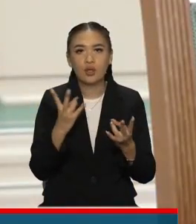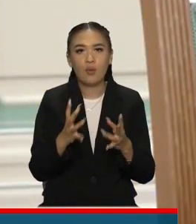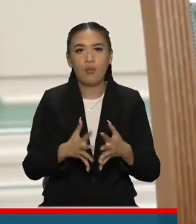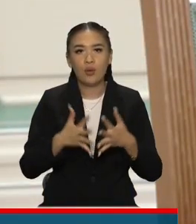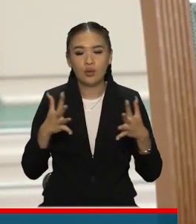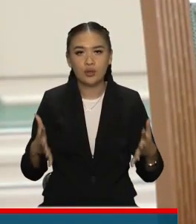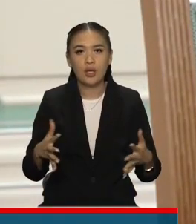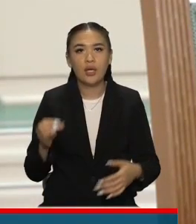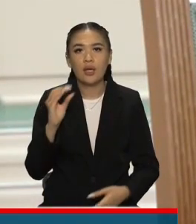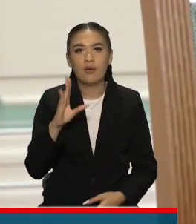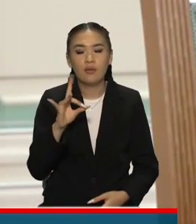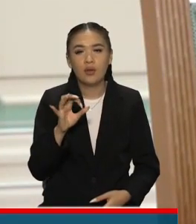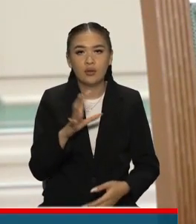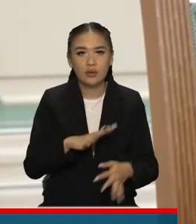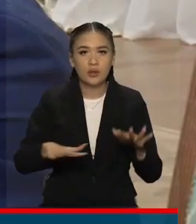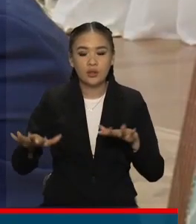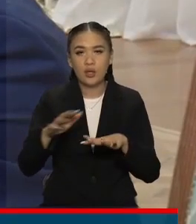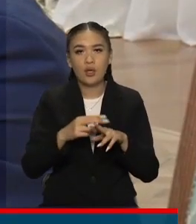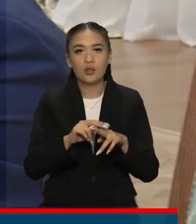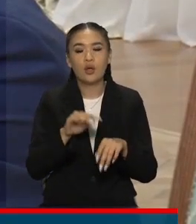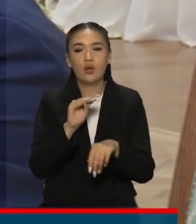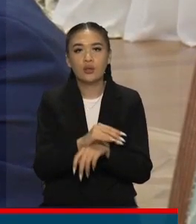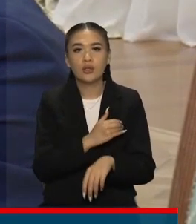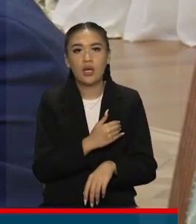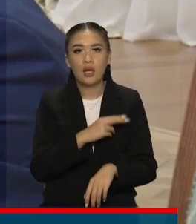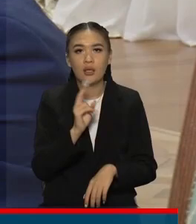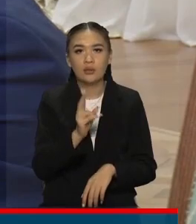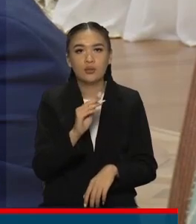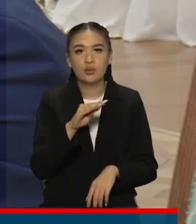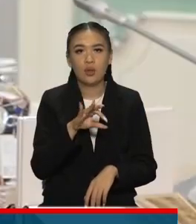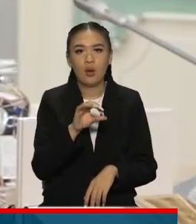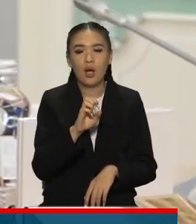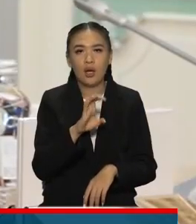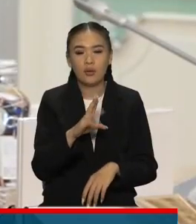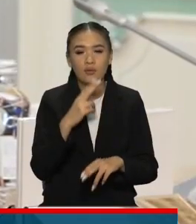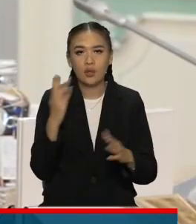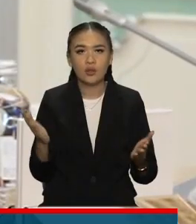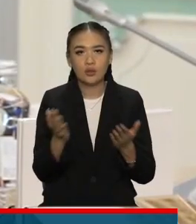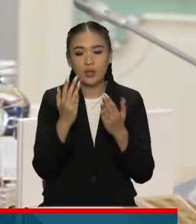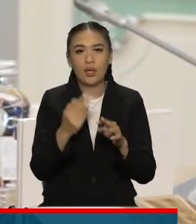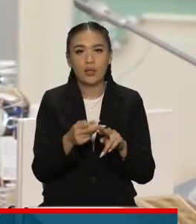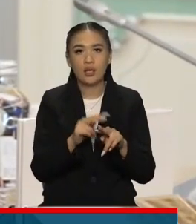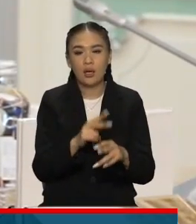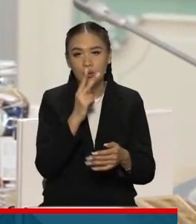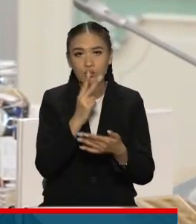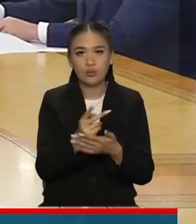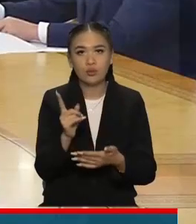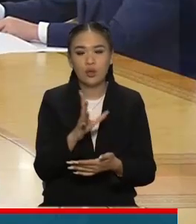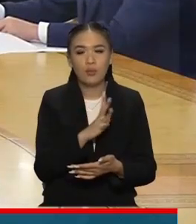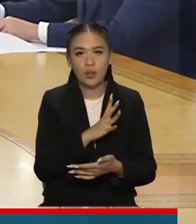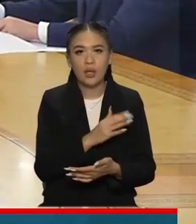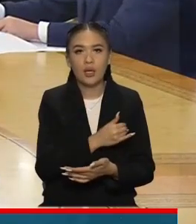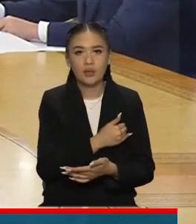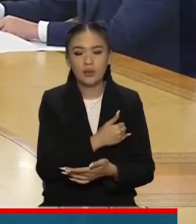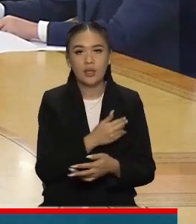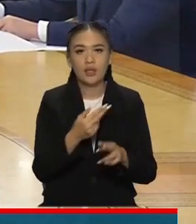Албания Еуроодаққа қосылуға ниетті. Қасым Жомарт Тоқаев мұны қолдайды. Еуроодақ мүшесі ретінде көруге бейіл екенін жеткізді. Себебі